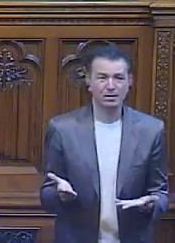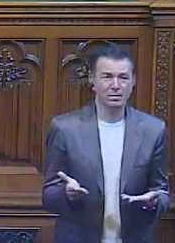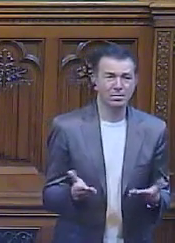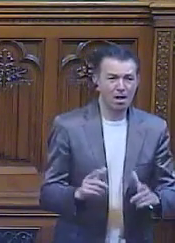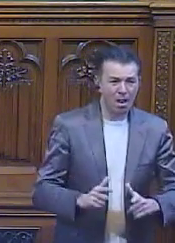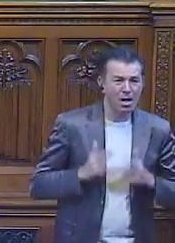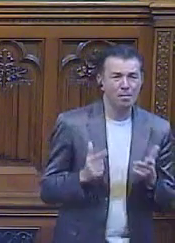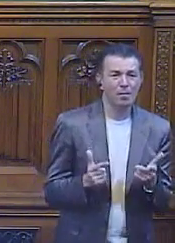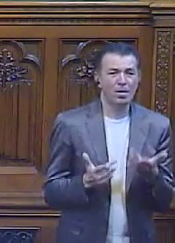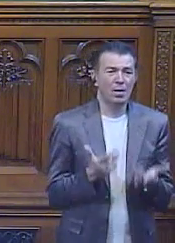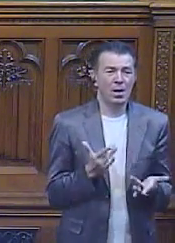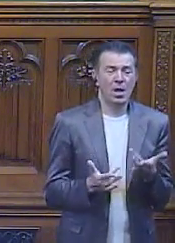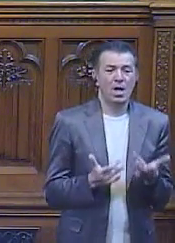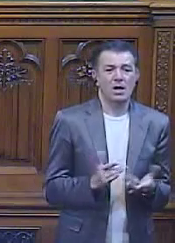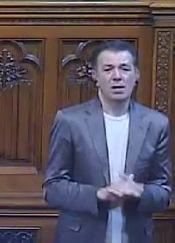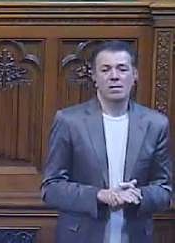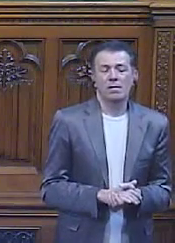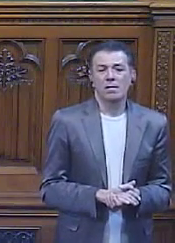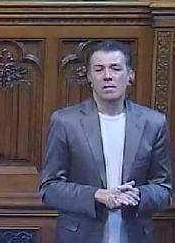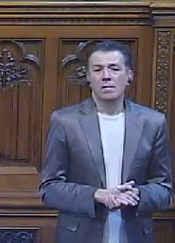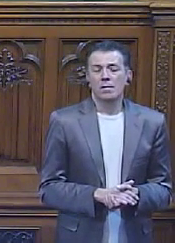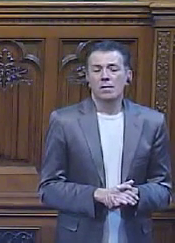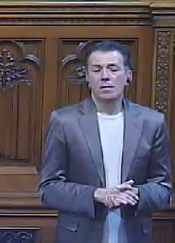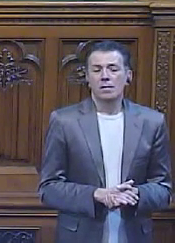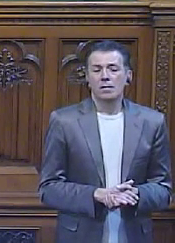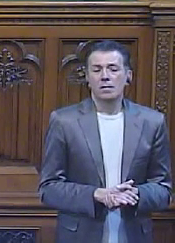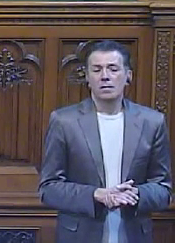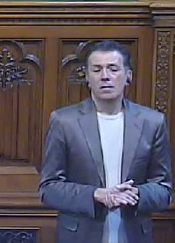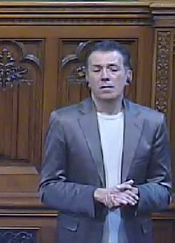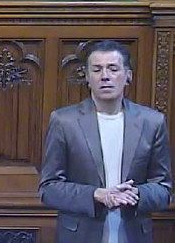erlebt, vielleicht das eine oder andere,